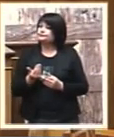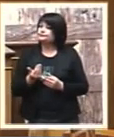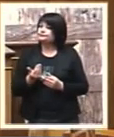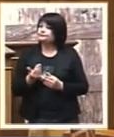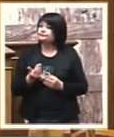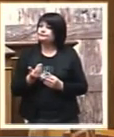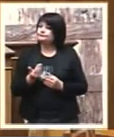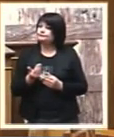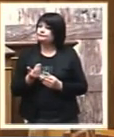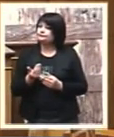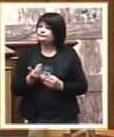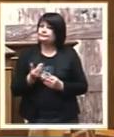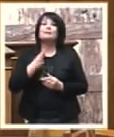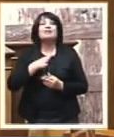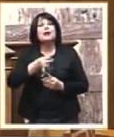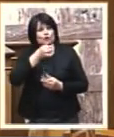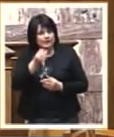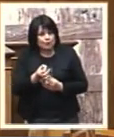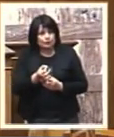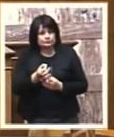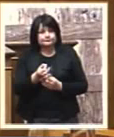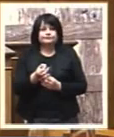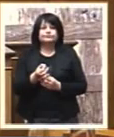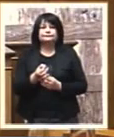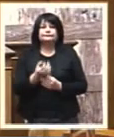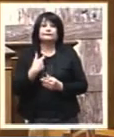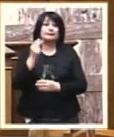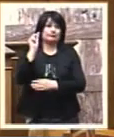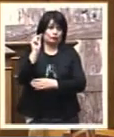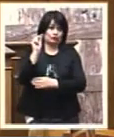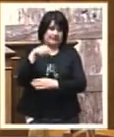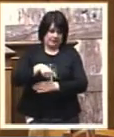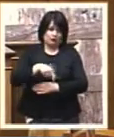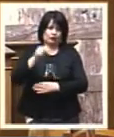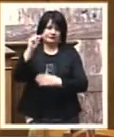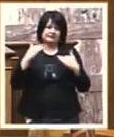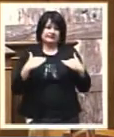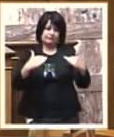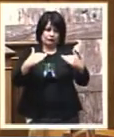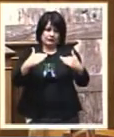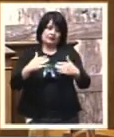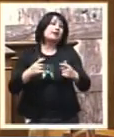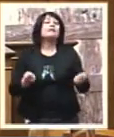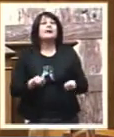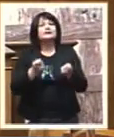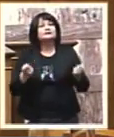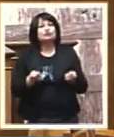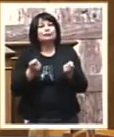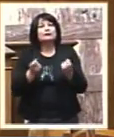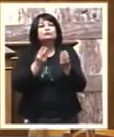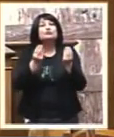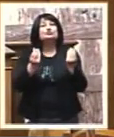θέλω να σας πω ότι έχω υποσχεθεί εδώ στη Βουλή ότι θα αξιοποιήσουμε και τις καλύτερες